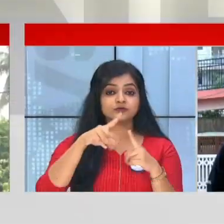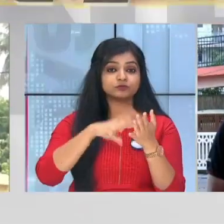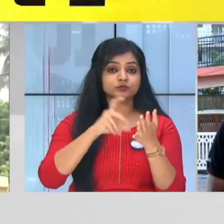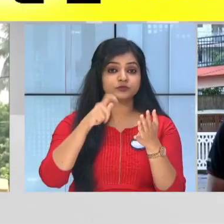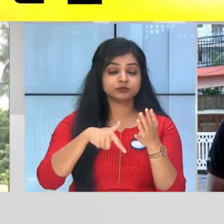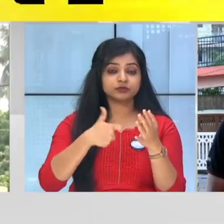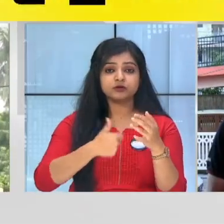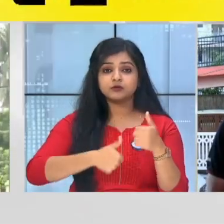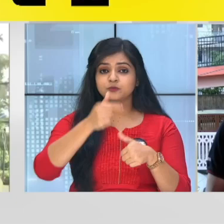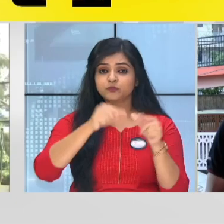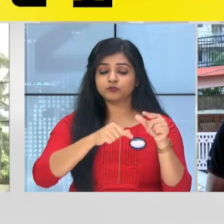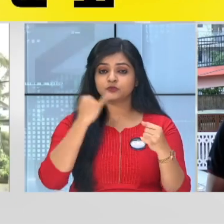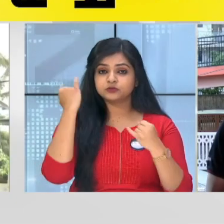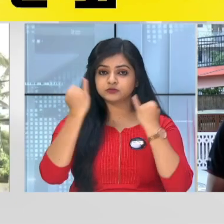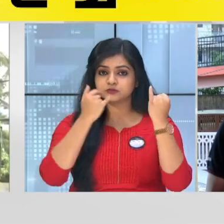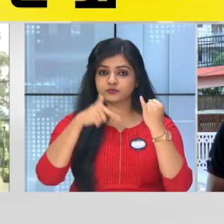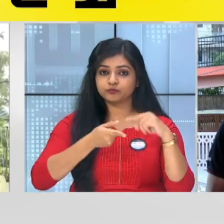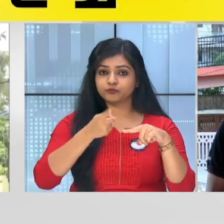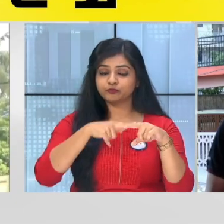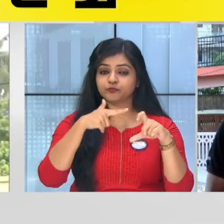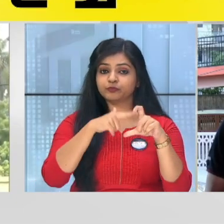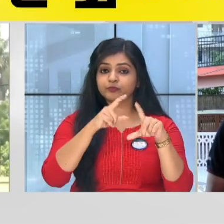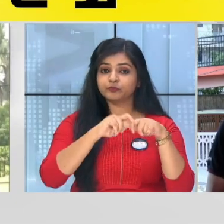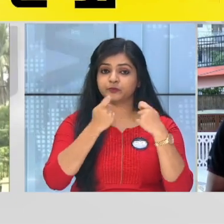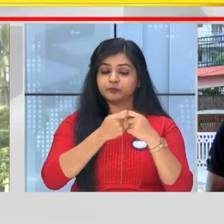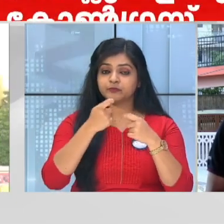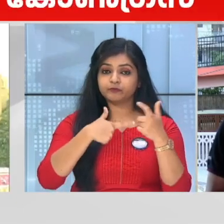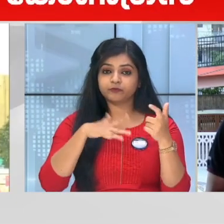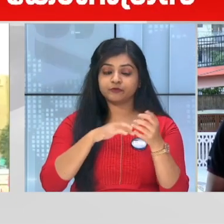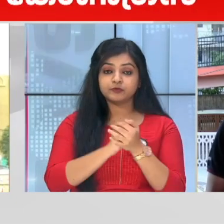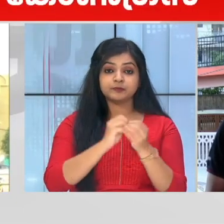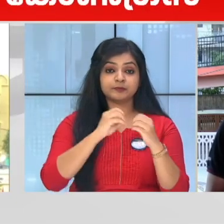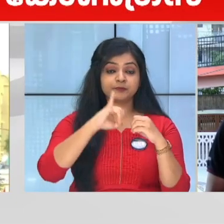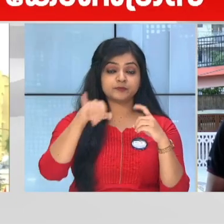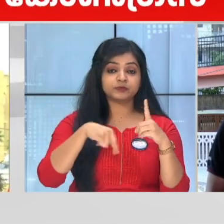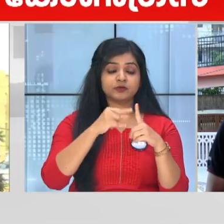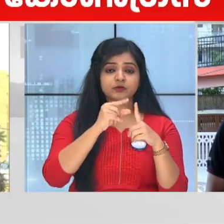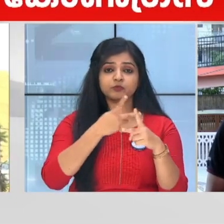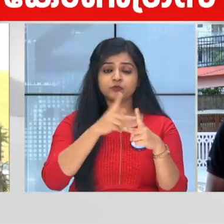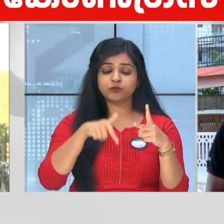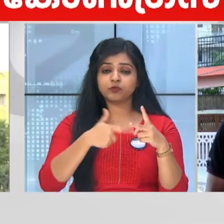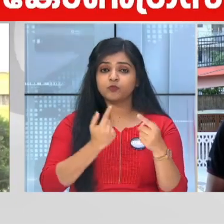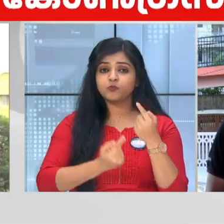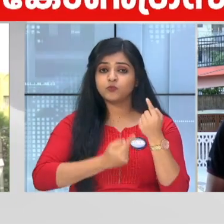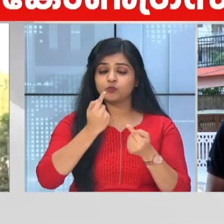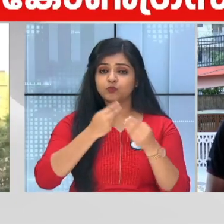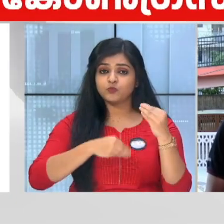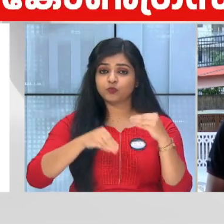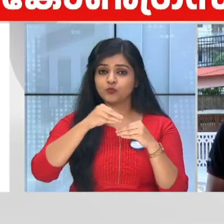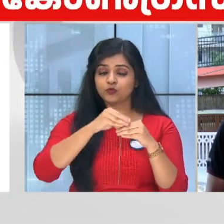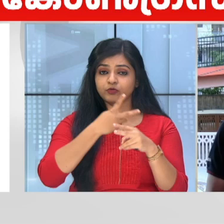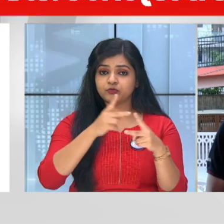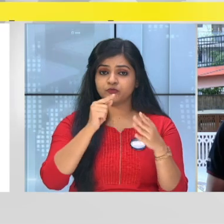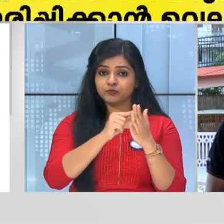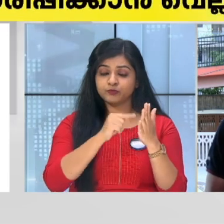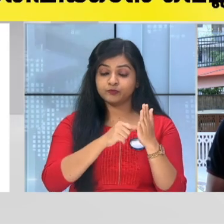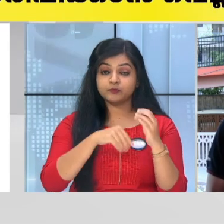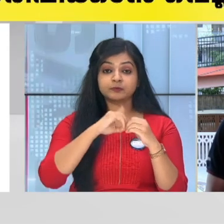BJP സന്ദേശ് ഖാലി അടക്കമുള്ള വിഷയങ്ങൾ സജീവ പ്രചരണമായി ഉയർത്തിക്കൊണ്ടുവരുന്ന ഘട്ടത്തിലാണ്